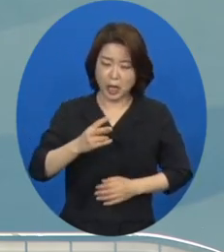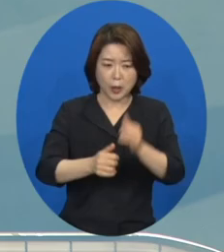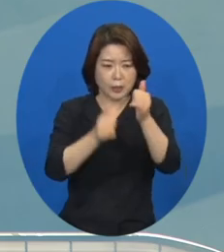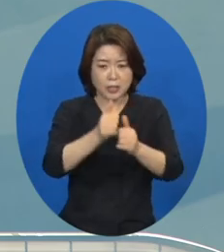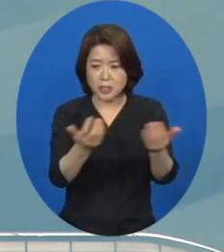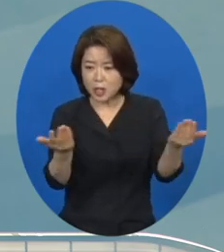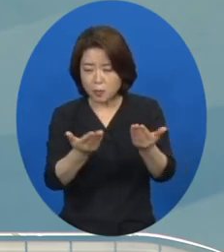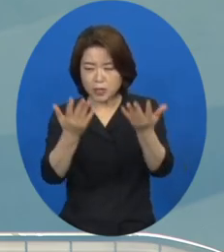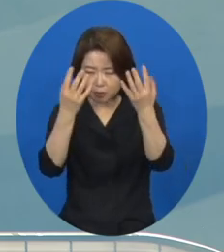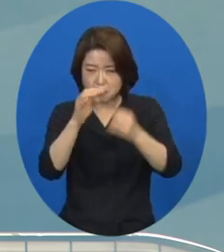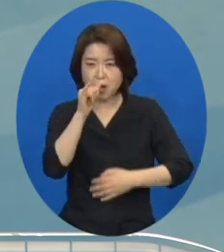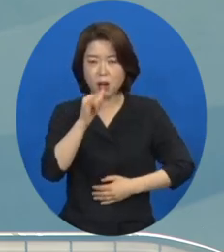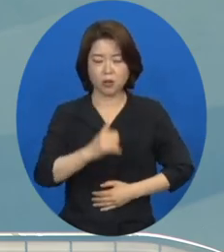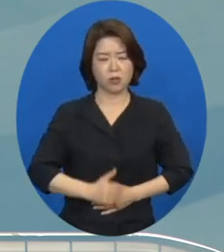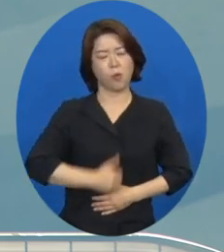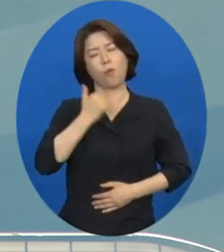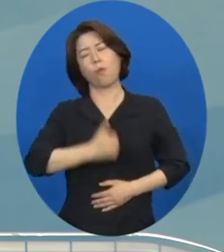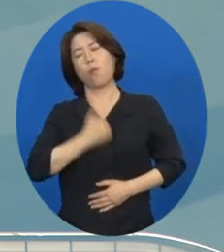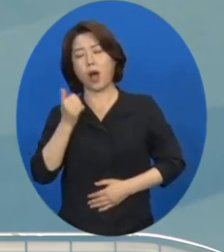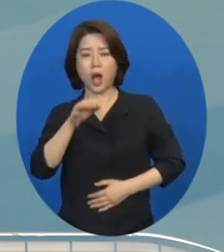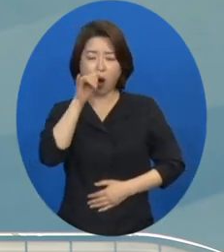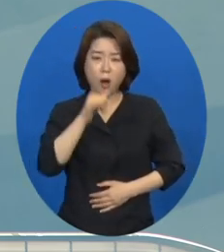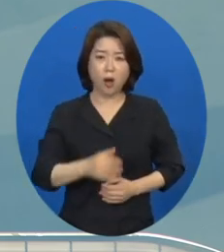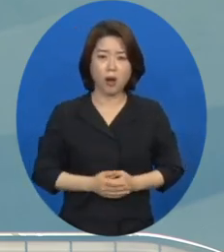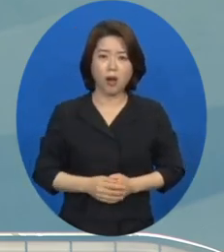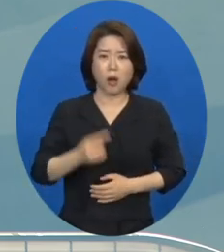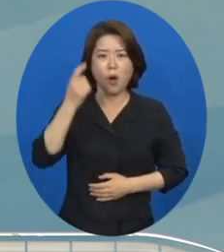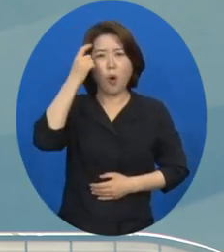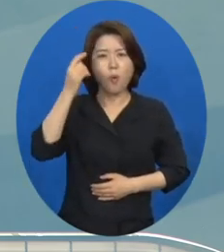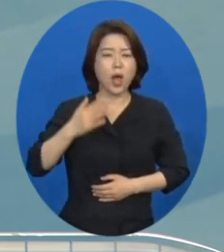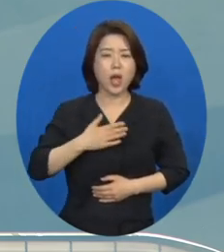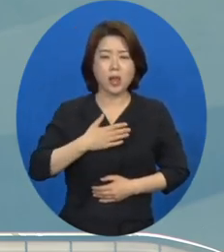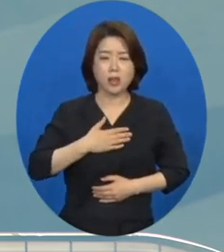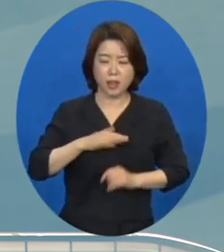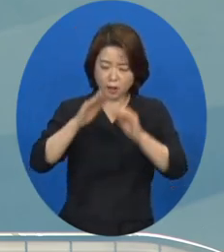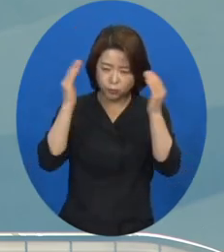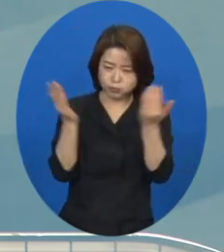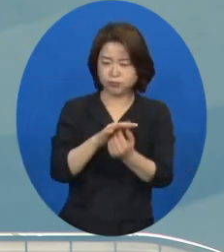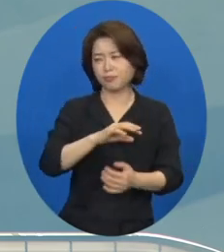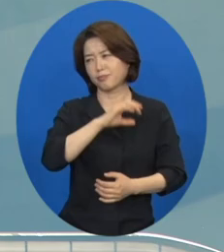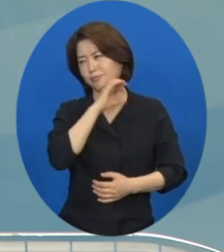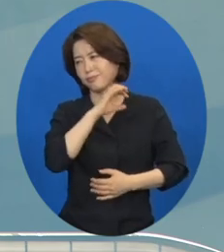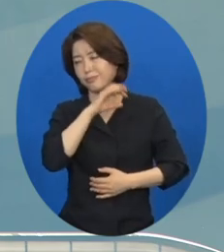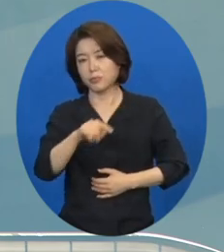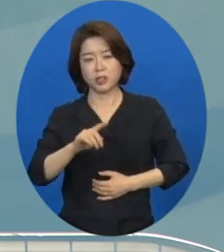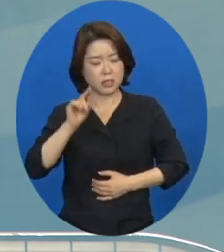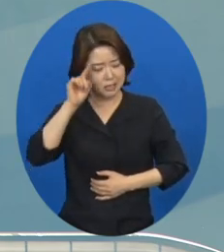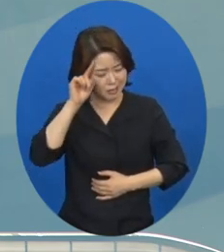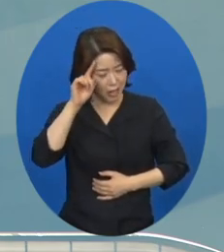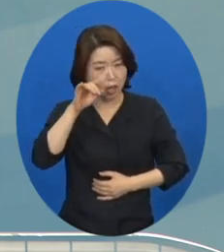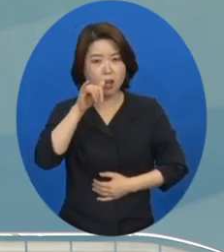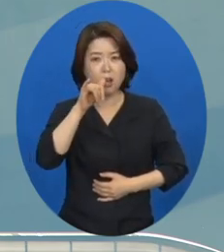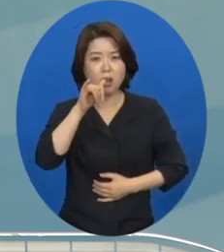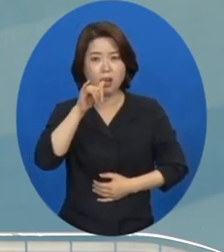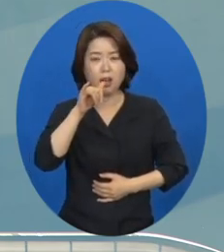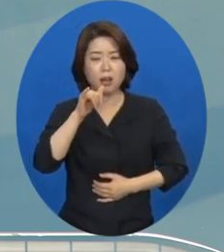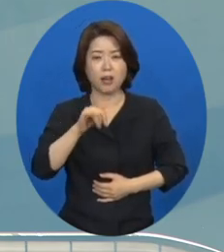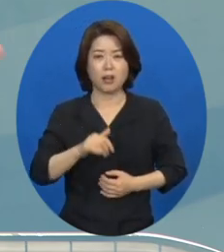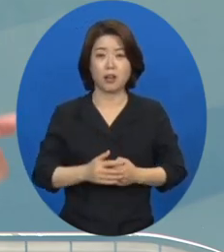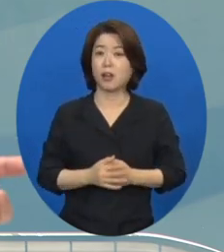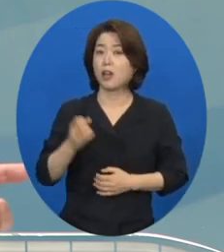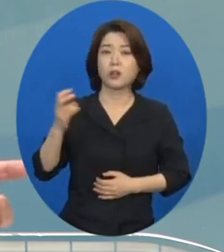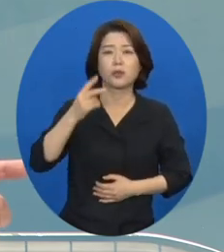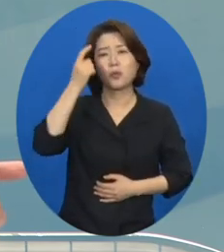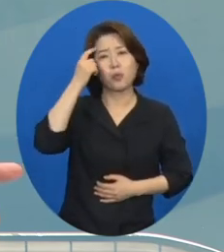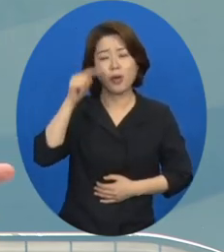많고 화는 그렇게 나고 어째 그렇게 모든 게 불평스럽고 짜증만 나는 거죠. 그리고